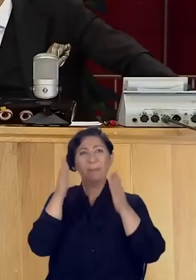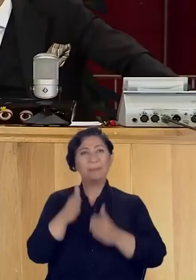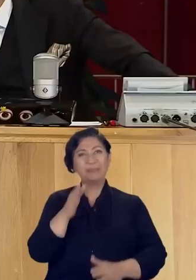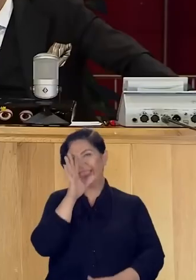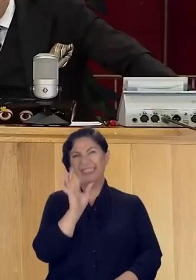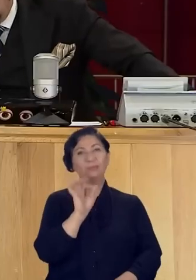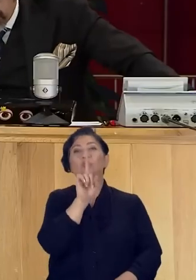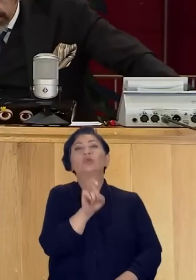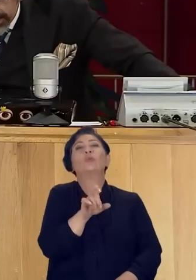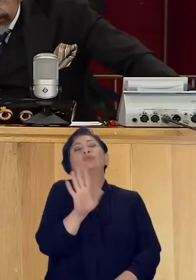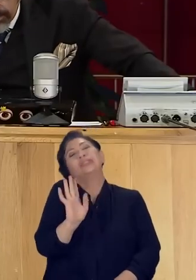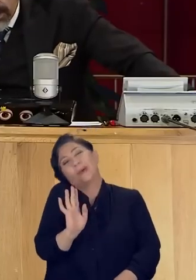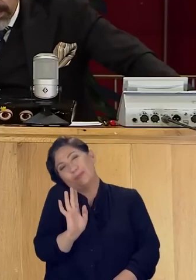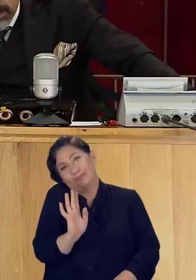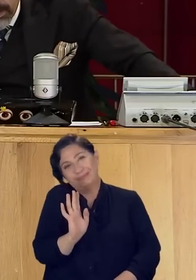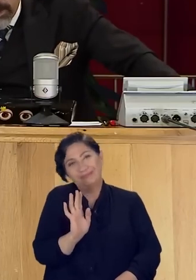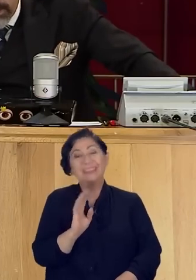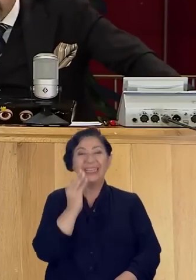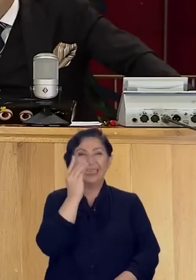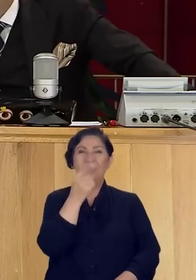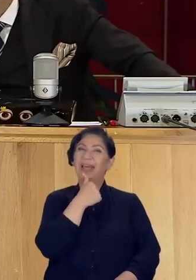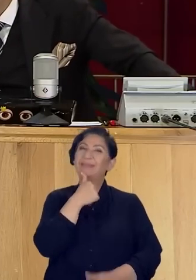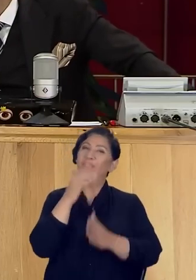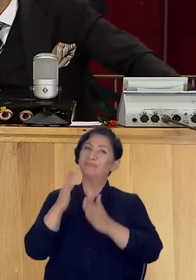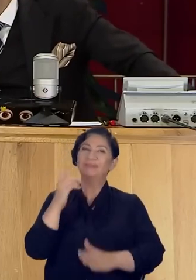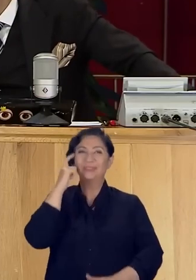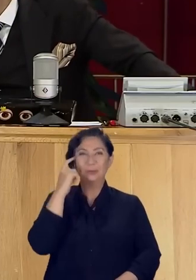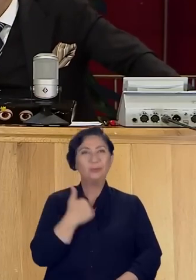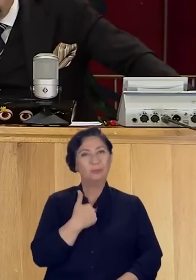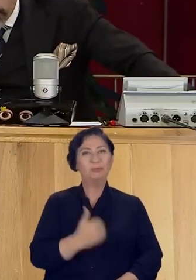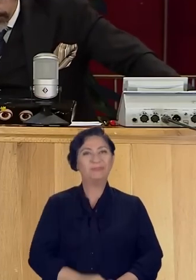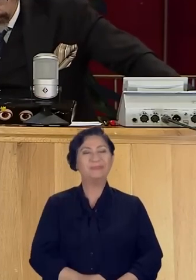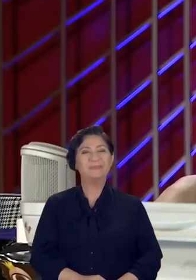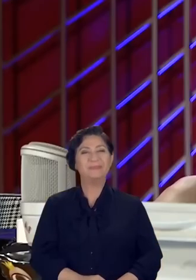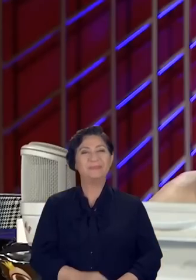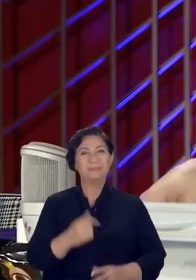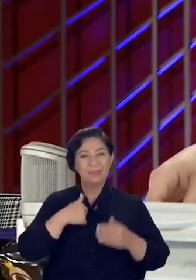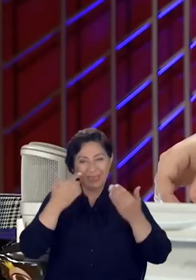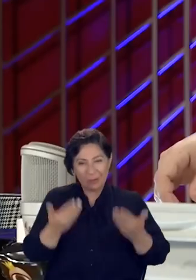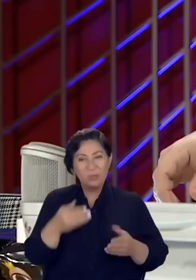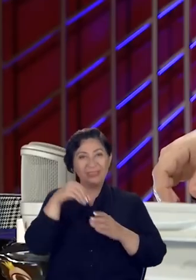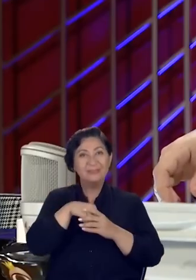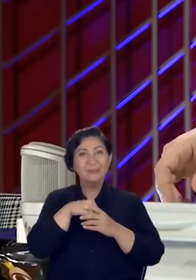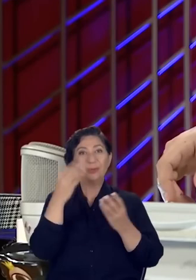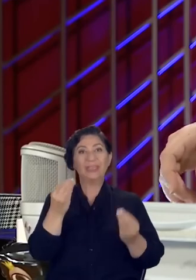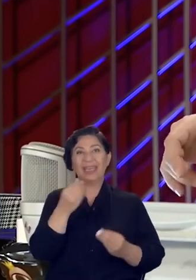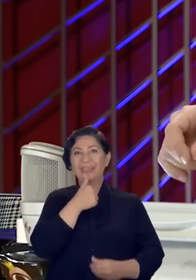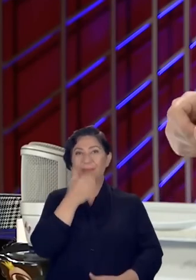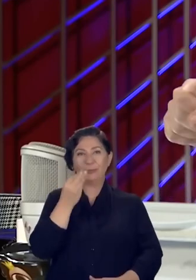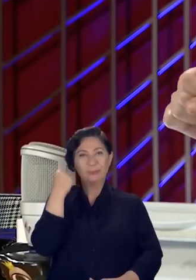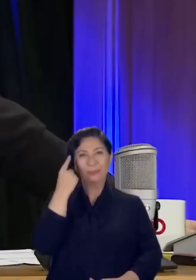kim diye sormayacağım herhalde. İyi bir insandır çok diye çok iyi bir insan. Beni kabul ettiği için çok iyi bir insan olduğunu